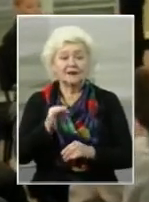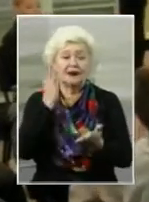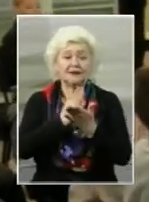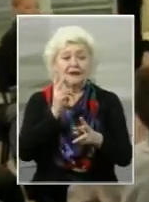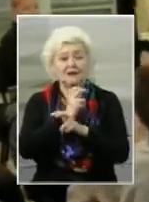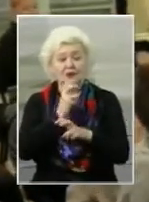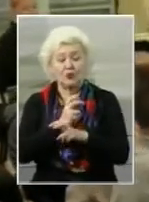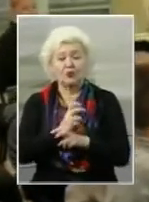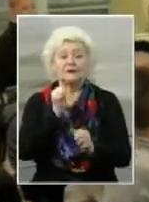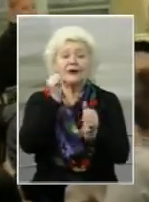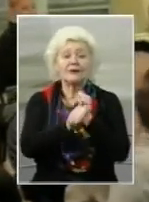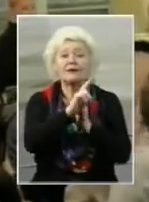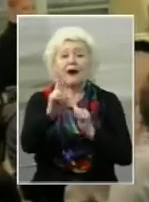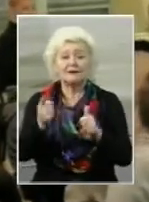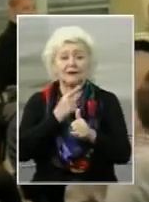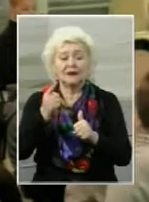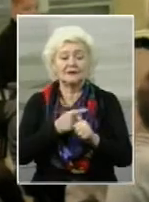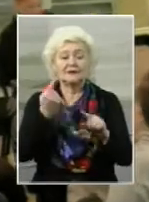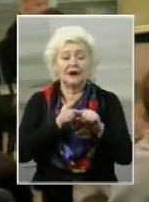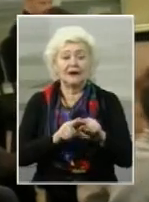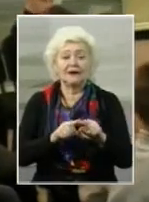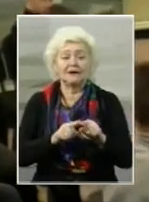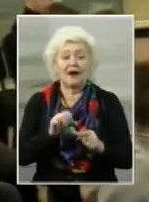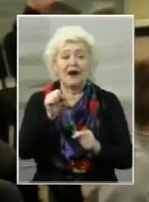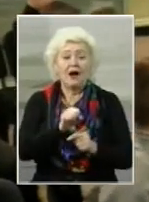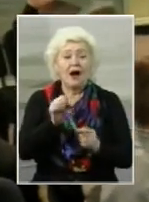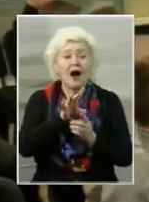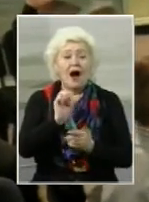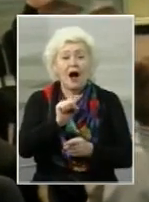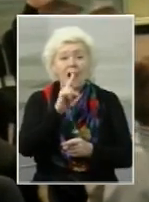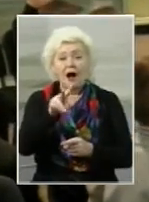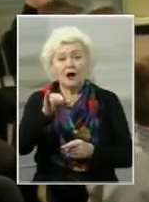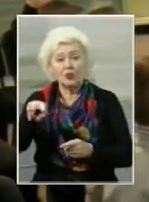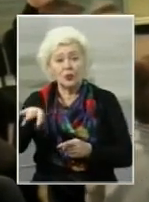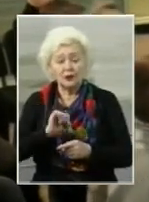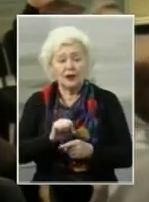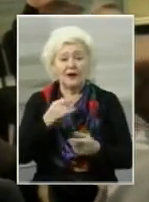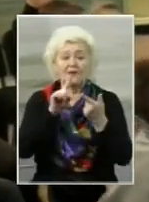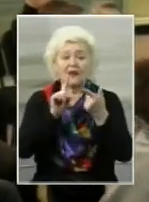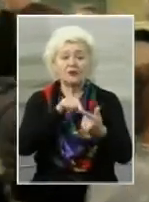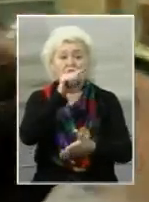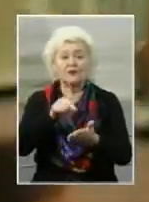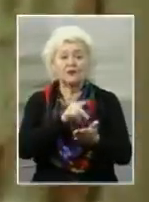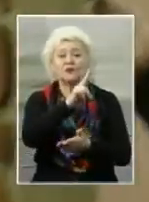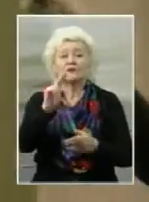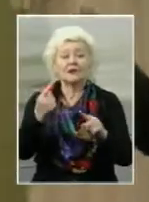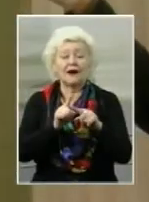животное? Как называется? Это группа акулы, да. Вот у акулы, я второй вопрос задаю, как эта